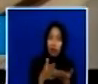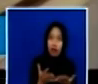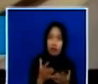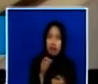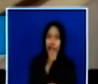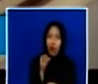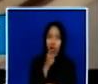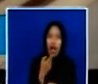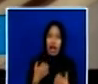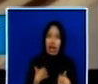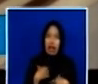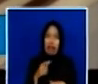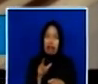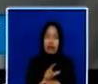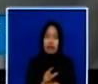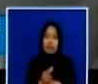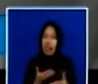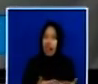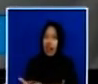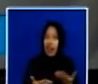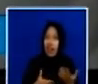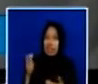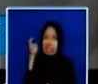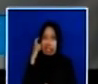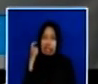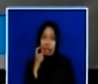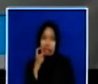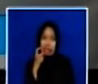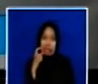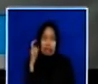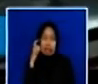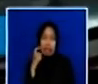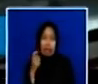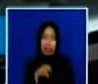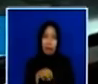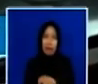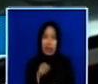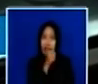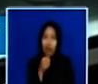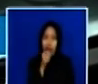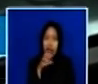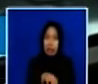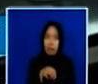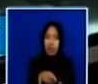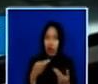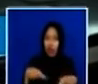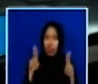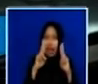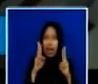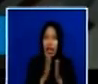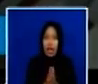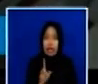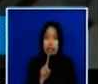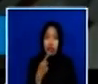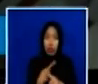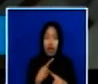layanansex kepada tamu di dalam ruang karaoke Bahkan ia juga turut menyediakan hotel untuk kencan Pelanggan dari segala